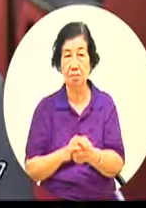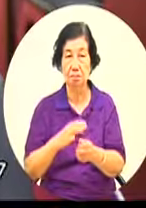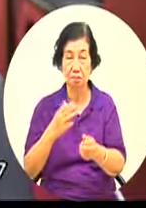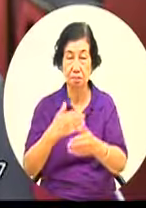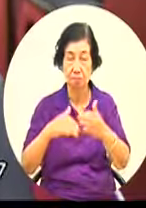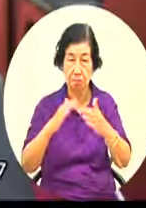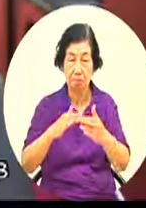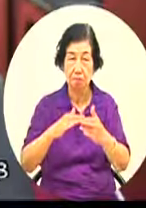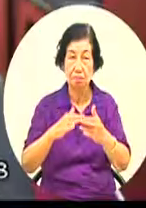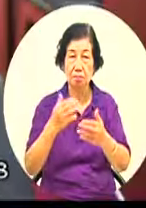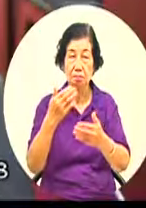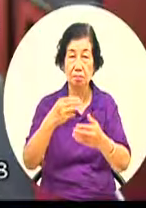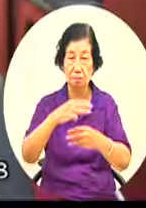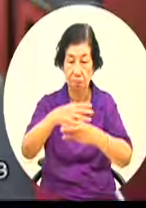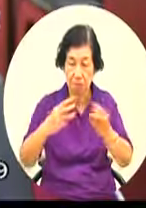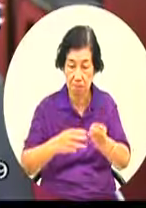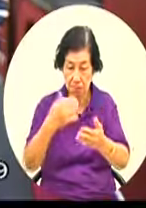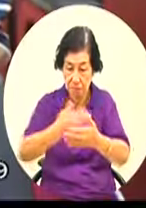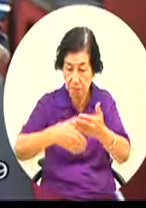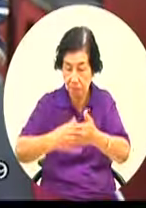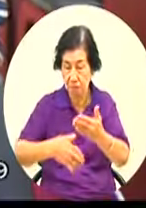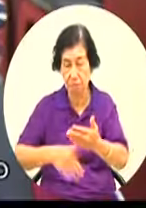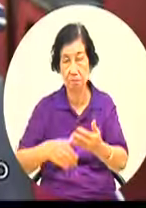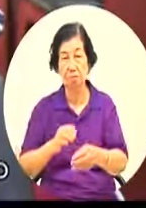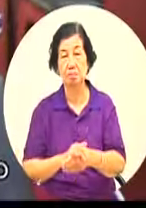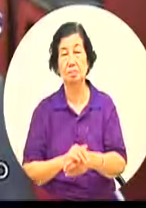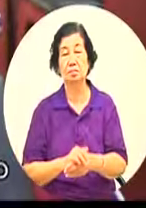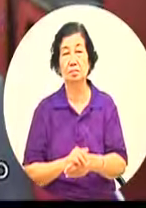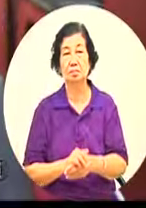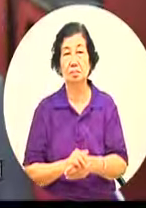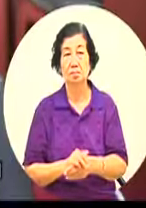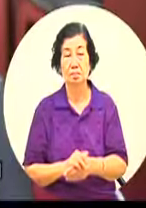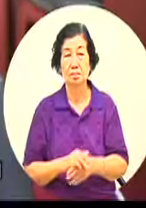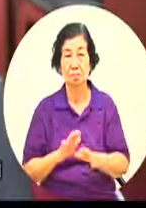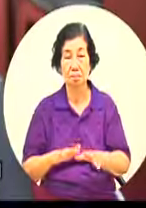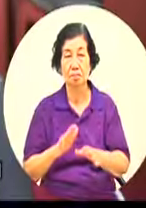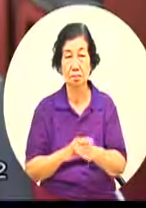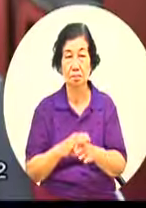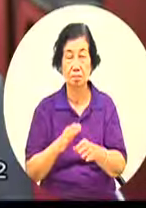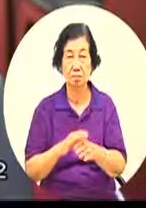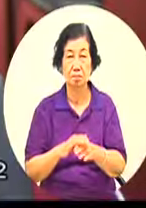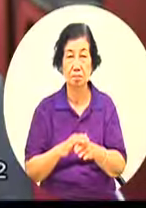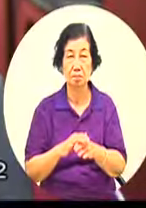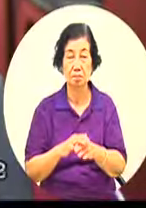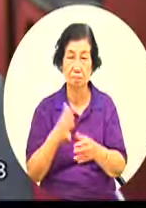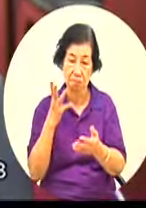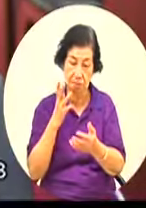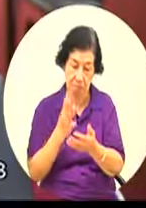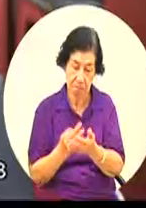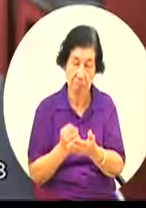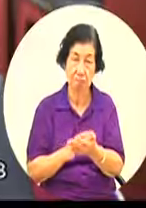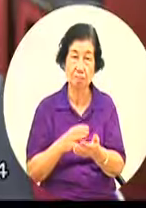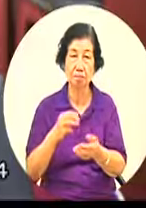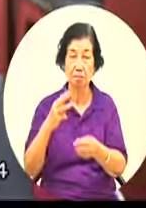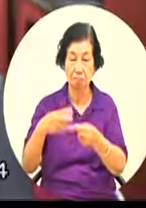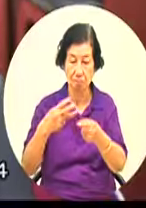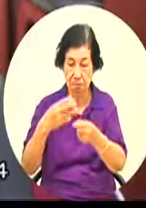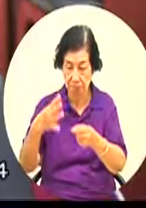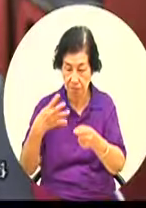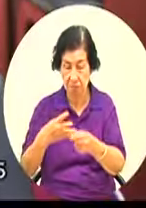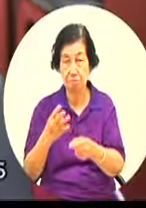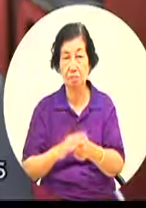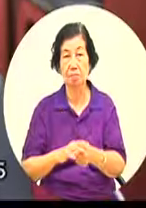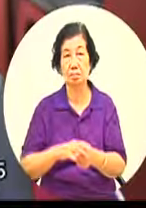下，雅静大概已经争取了大概3-4年了吧，不止，应该不止哦。凤山有一